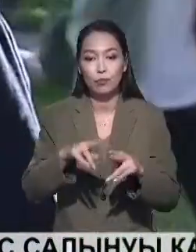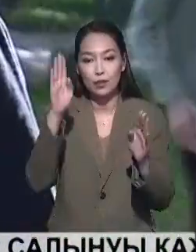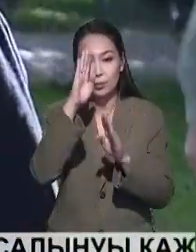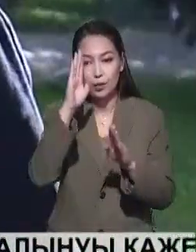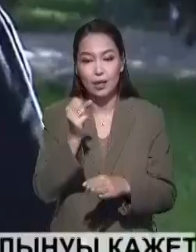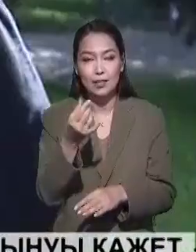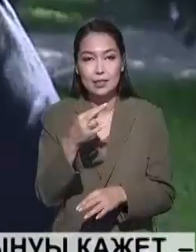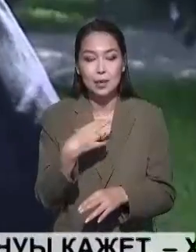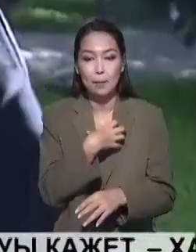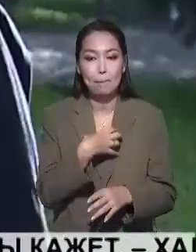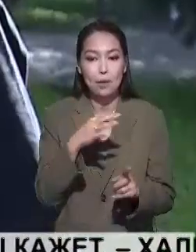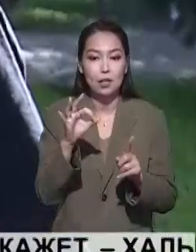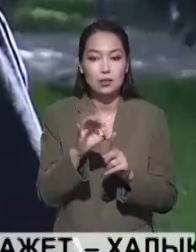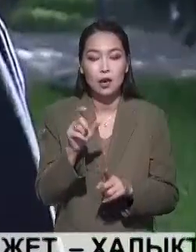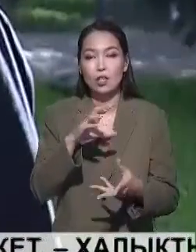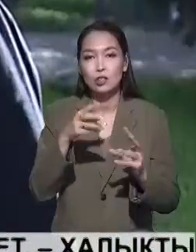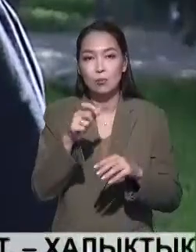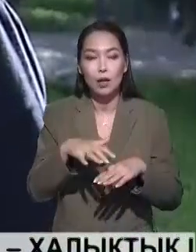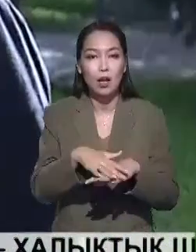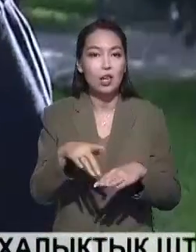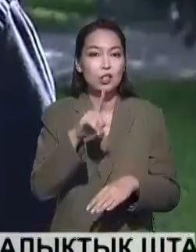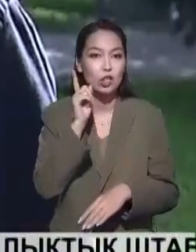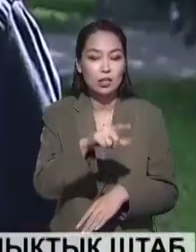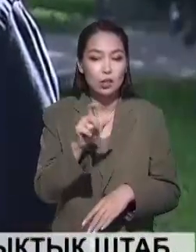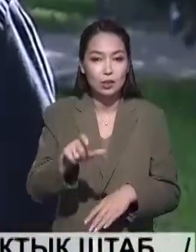акцияның негізгі мақсаты жалпы қала тұрғындарын, жастарды